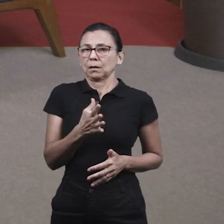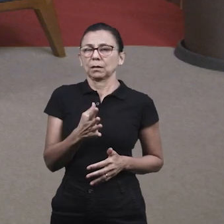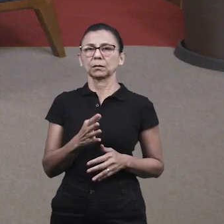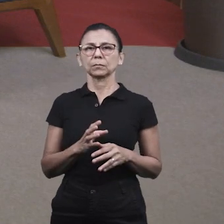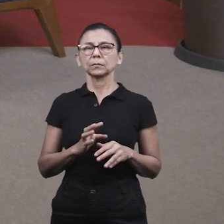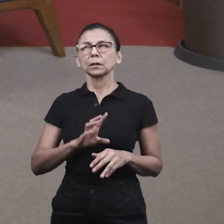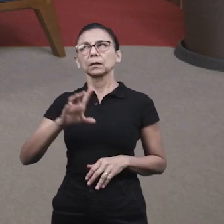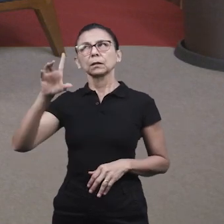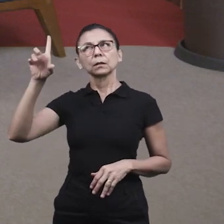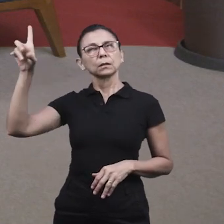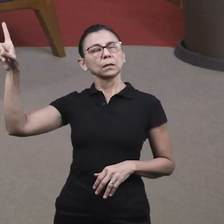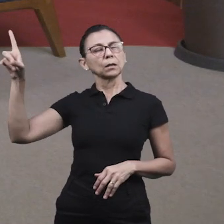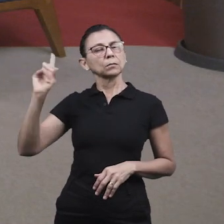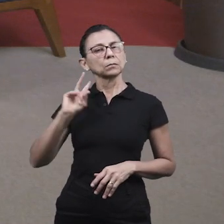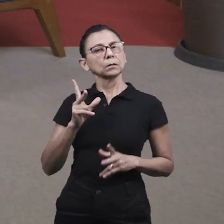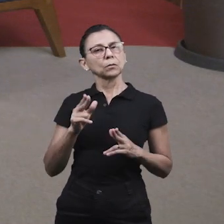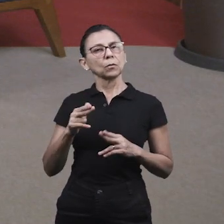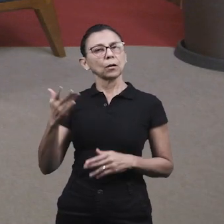L'homme